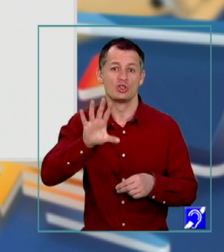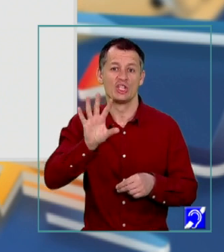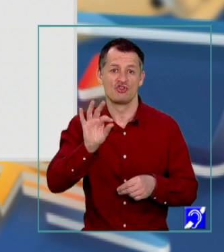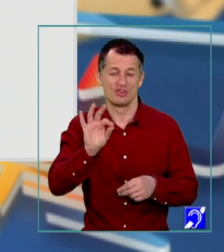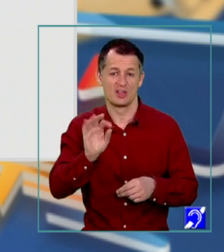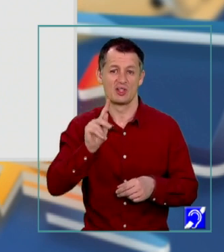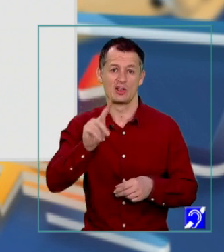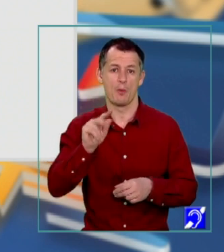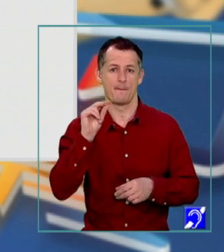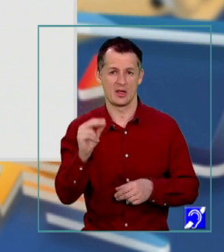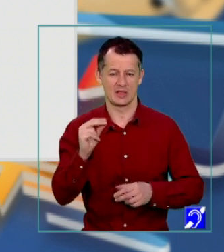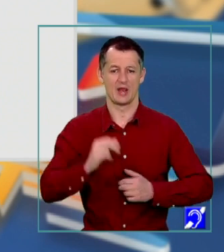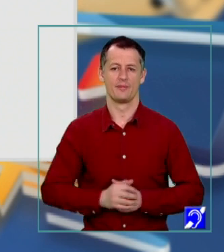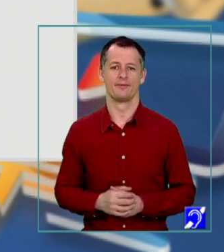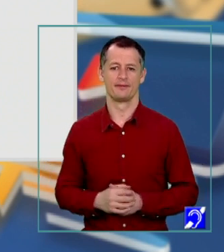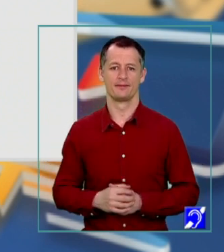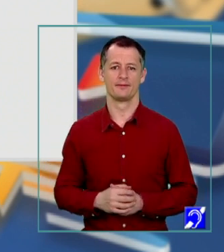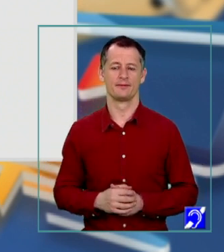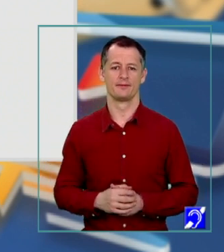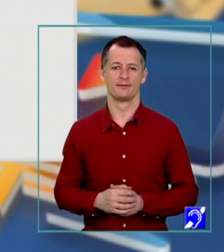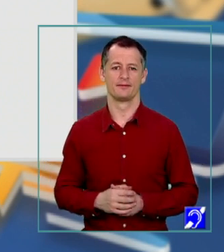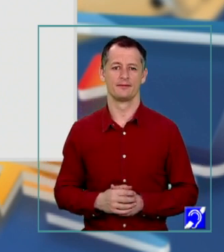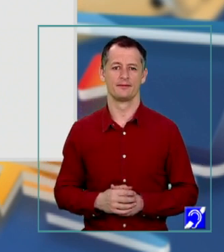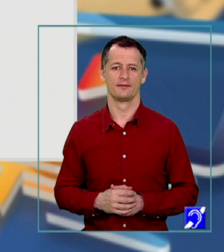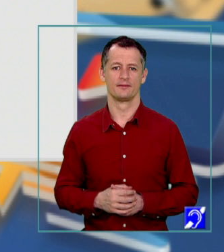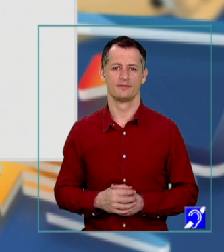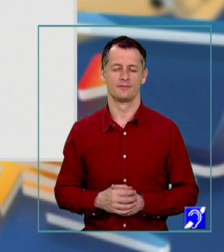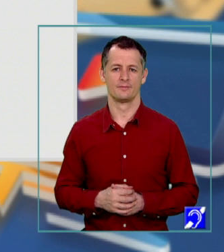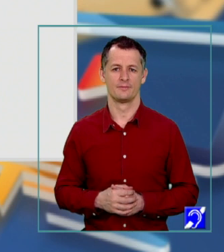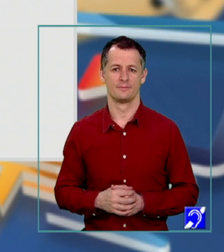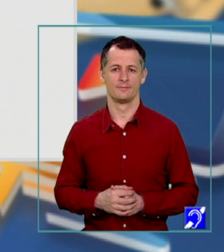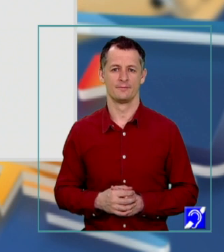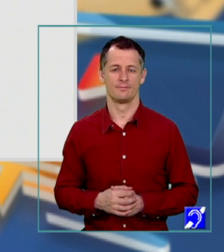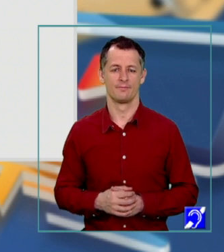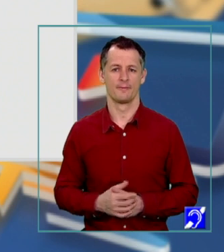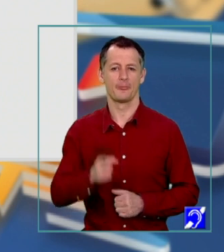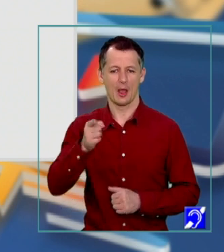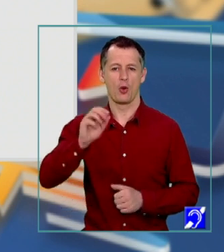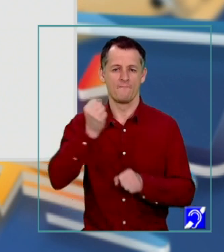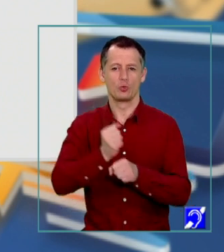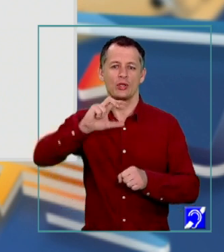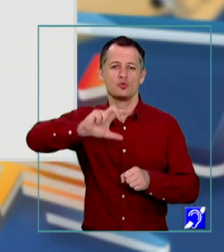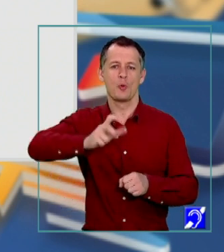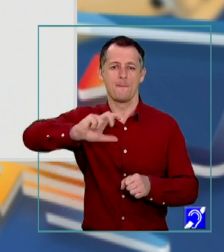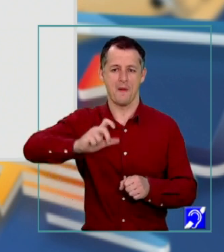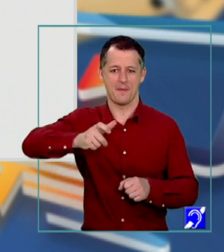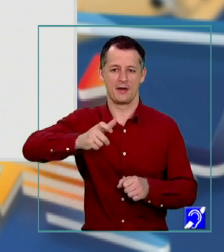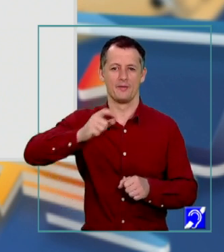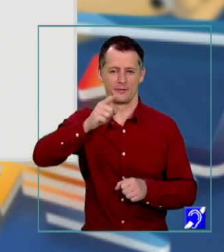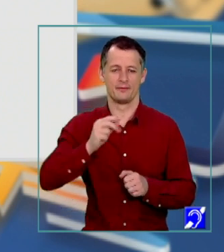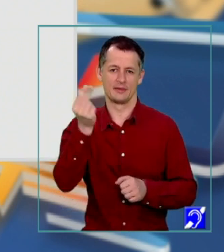să figurez și eu aici o supapă și o să vedem de ce o figurez în felul acesta. E clar